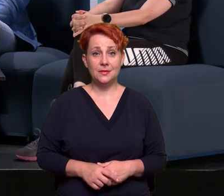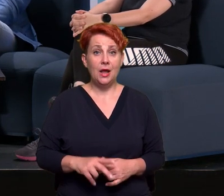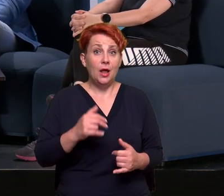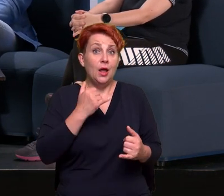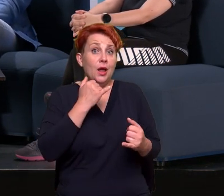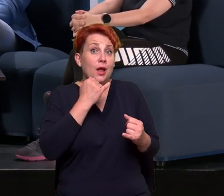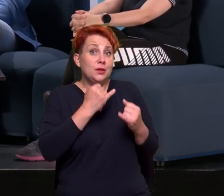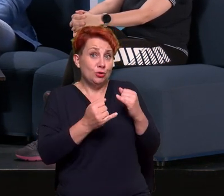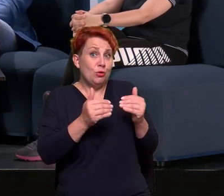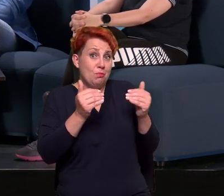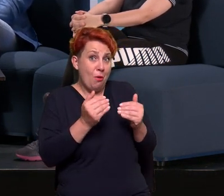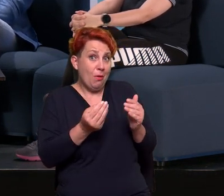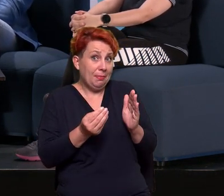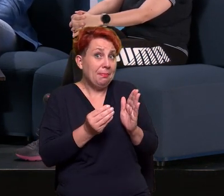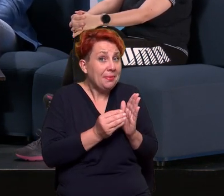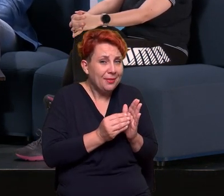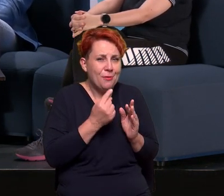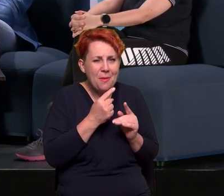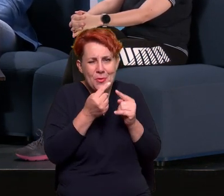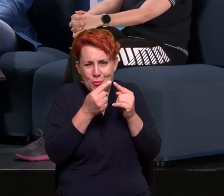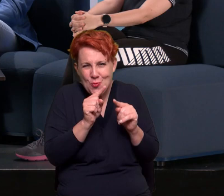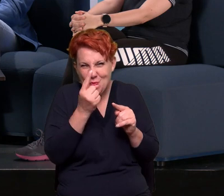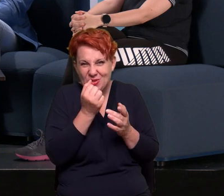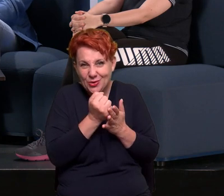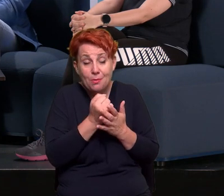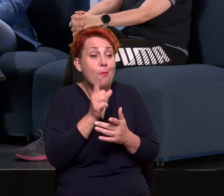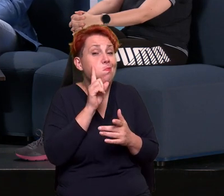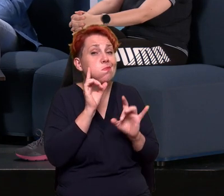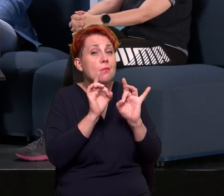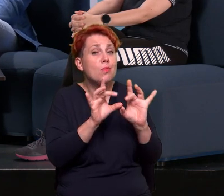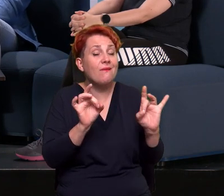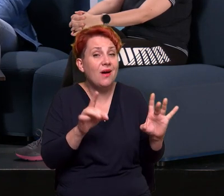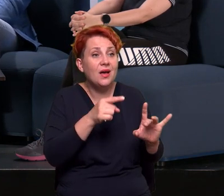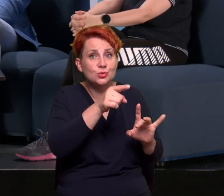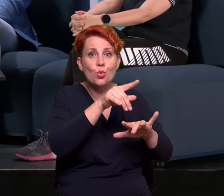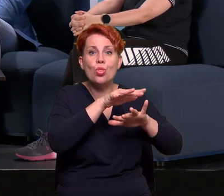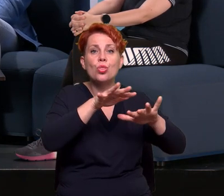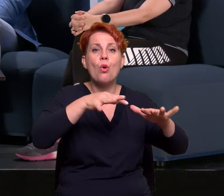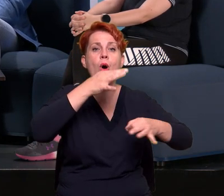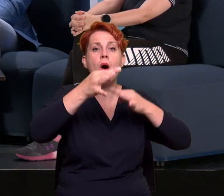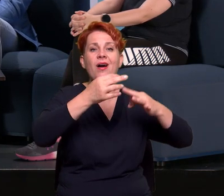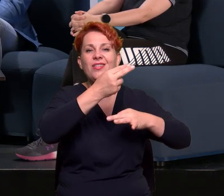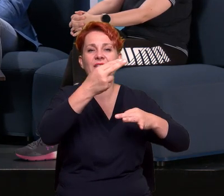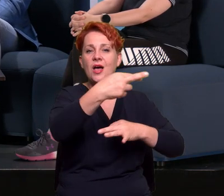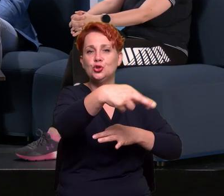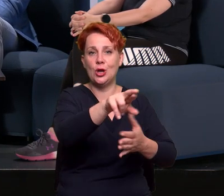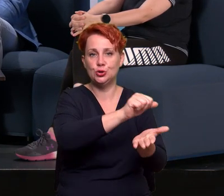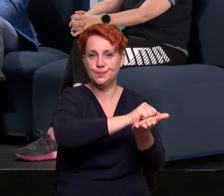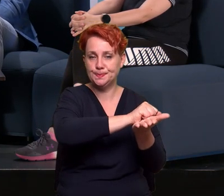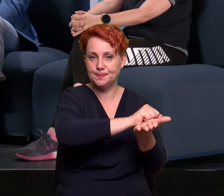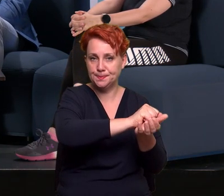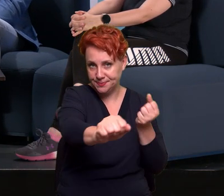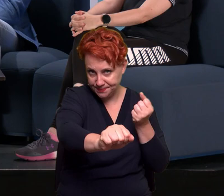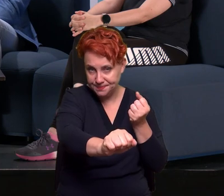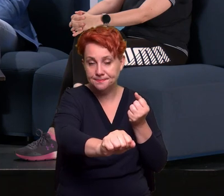Wolno, to powiem krótko jedną rzecz może, bo tutaj pan profesor mówił dużo także o niszczeniu z rzeczy, nie? Ale jest jeszcze